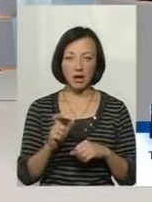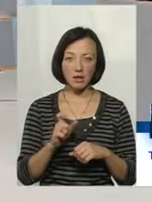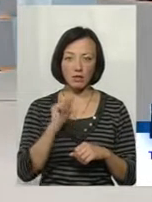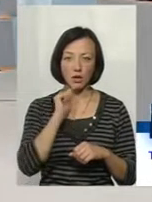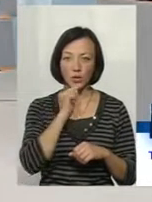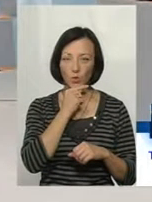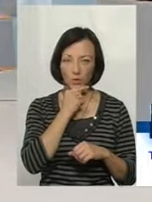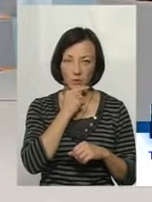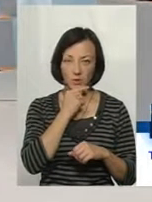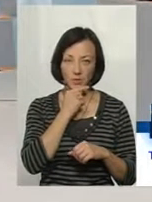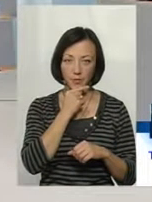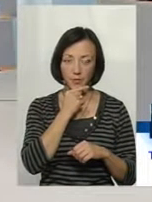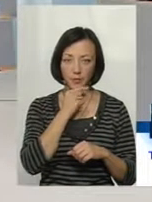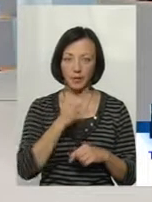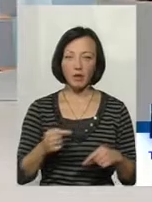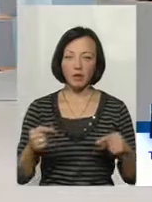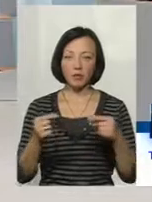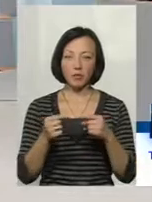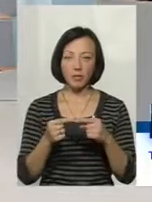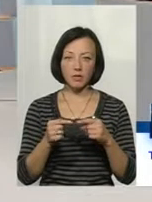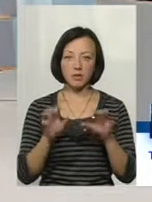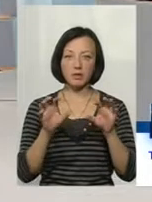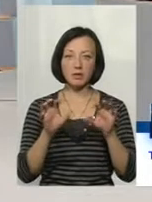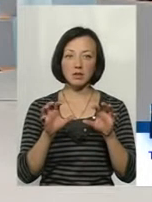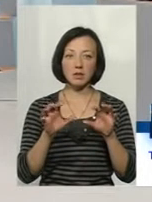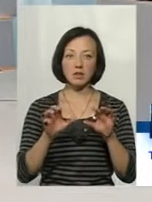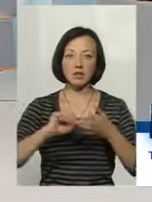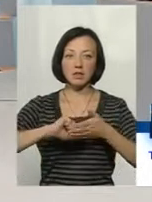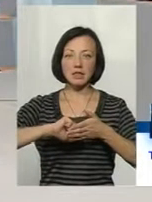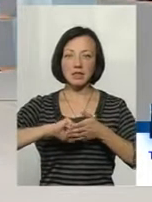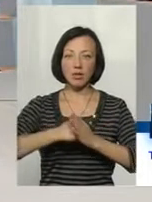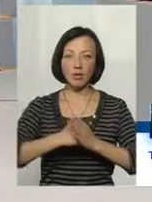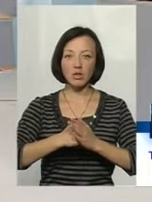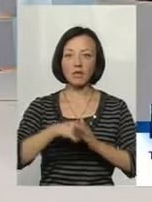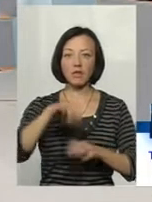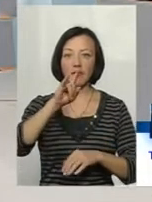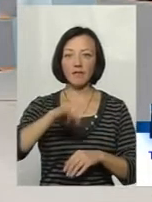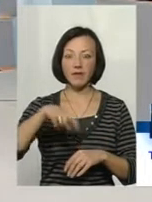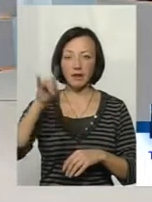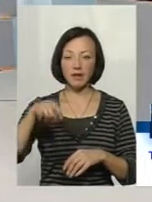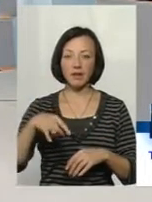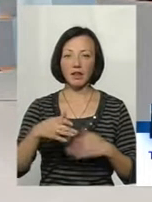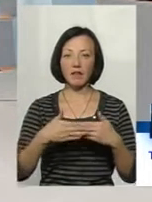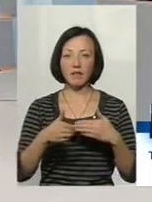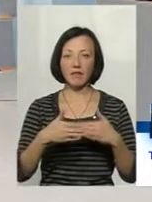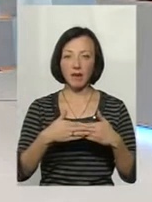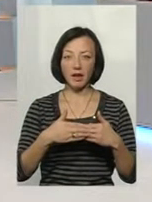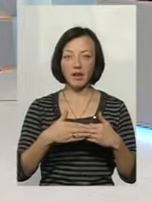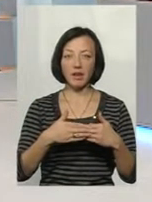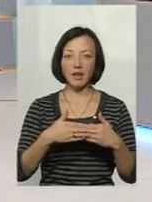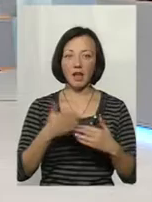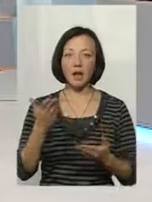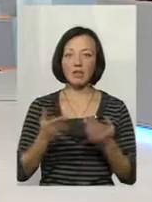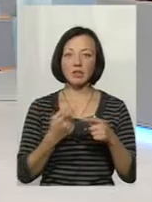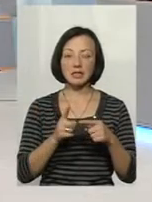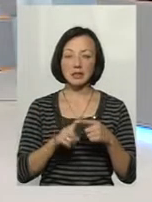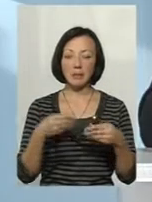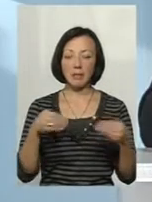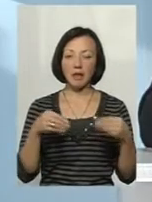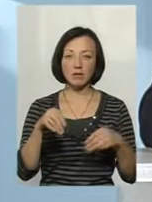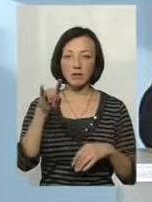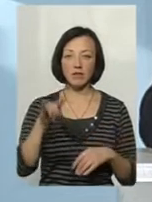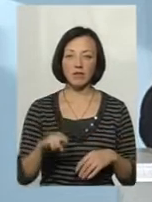зекономити, газ, відповідно, законопачують вікна, двері, квартирки закривають. Якщо це металопластикові